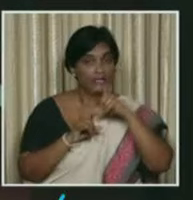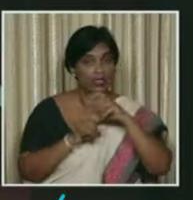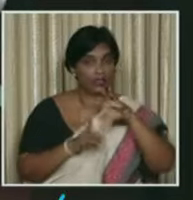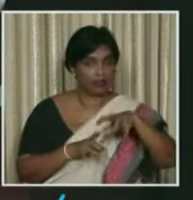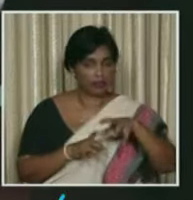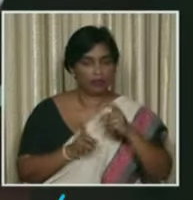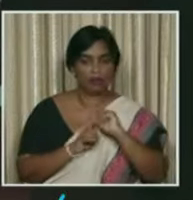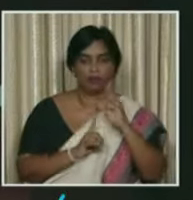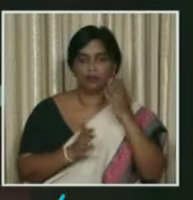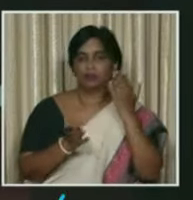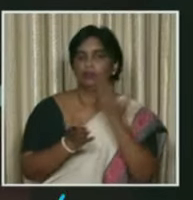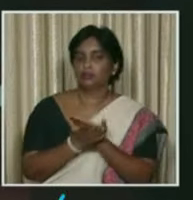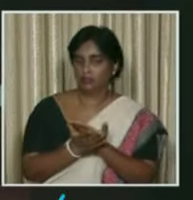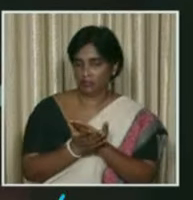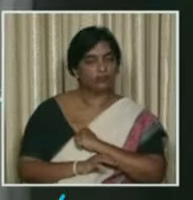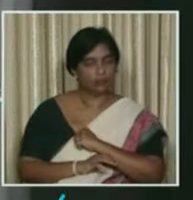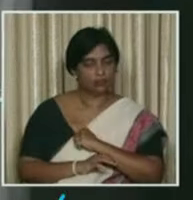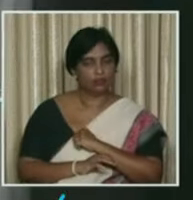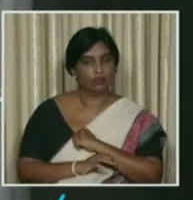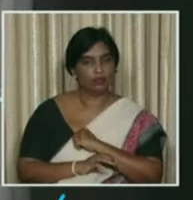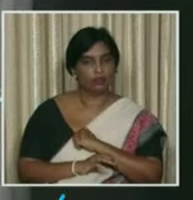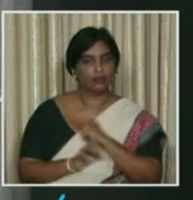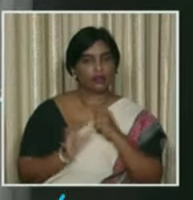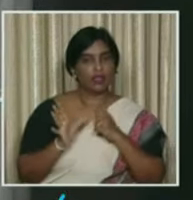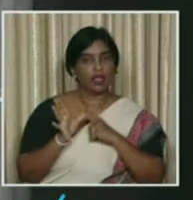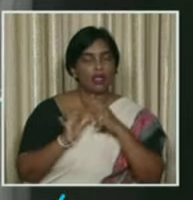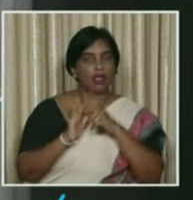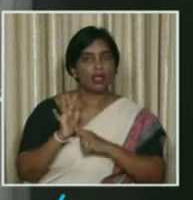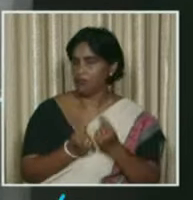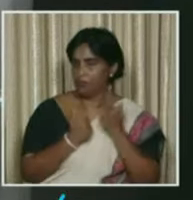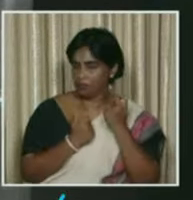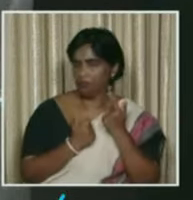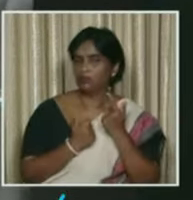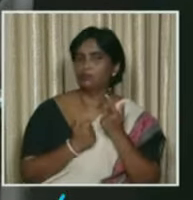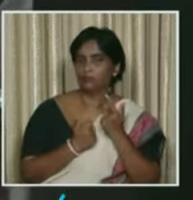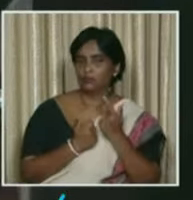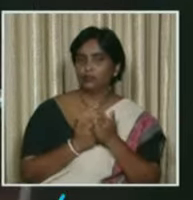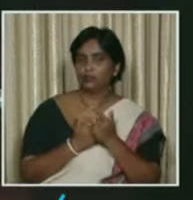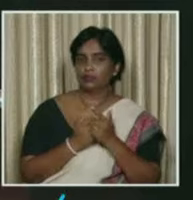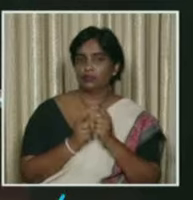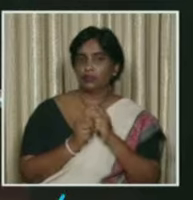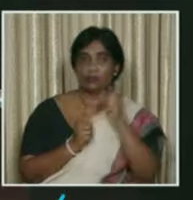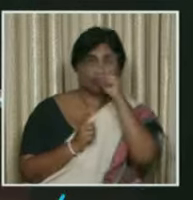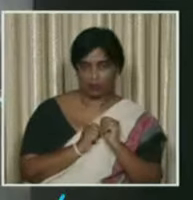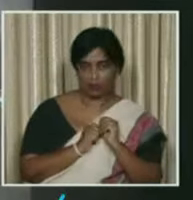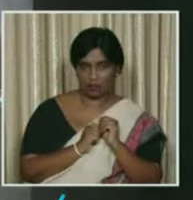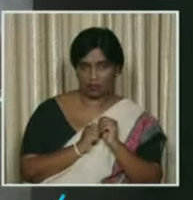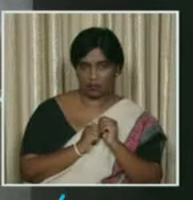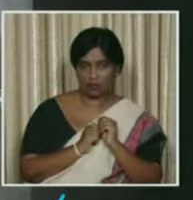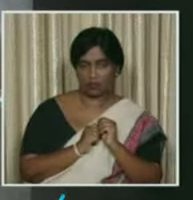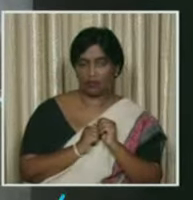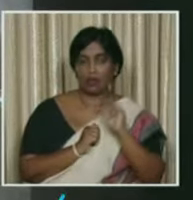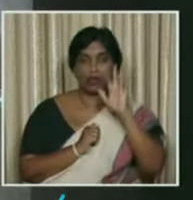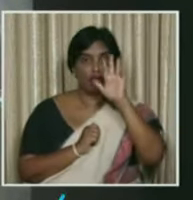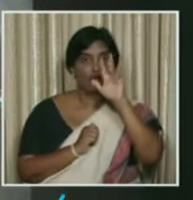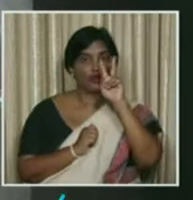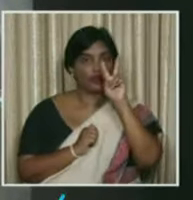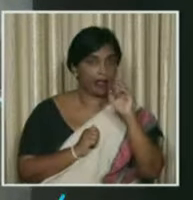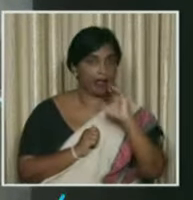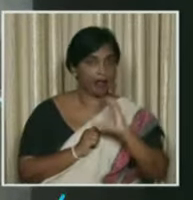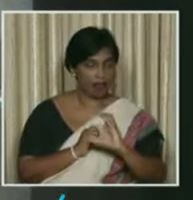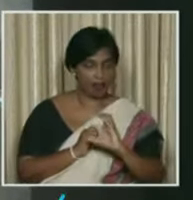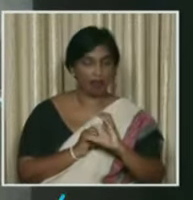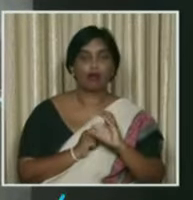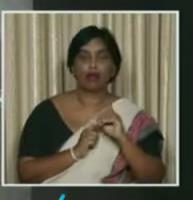මම හැන්සාඩ් ගත කරනවා සභාගත කරනවා අජිත් මාන්නප්පරුම මන්ත්‍රීවරයා එතුමාව මාසයකට තහනම් කරා 92 එක ආ